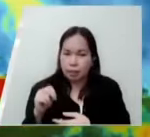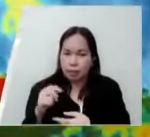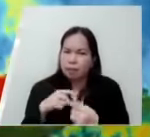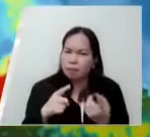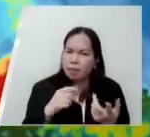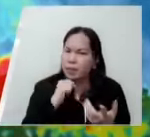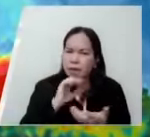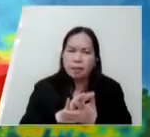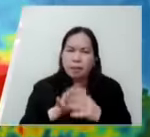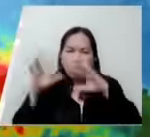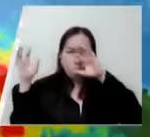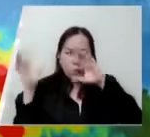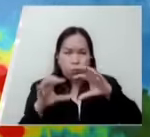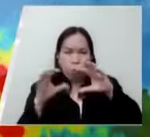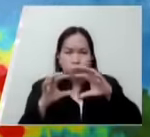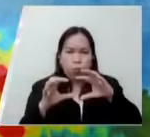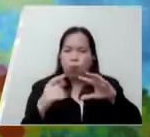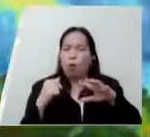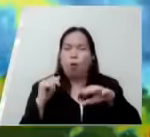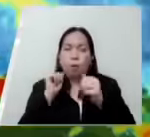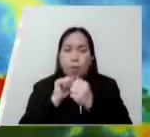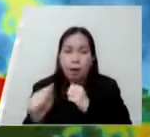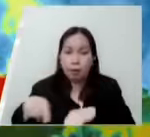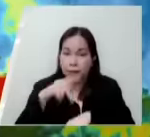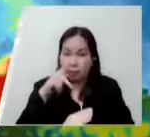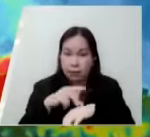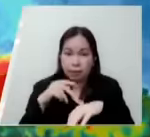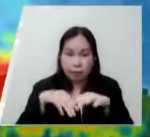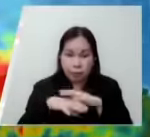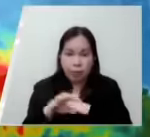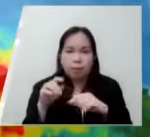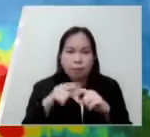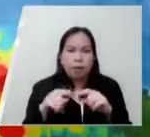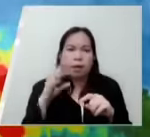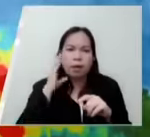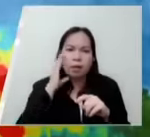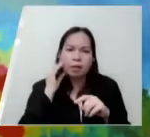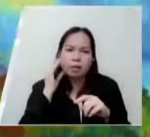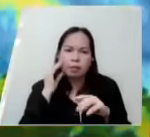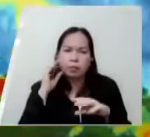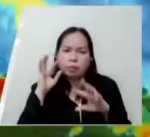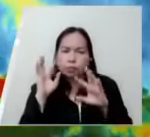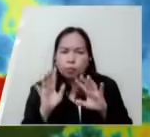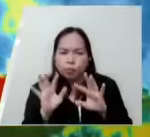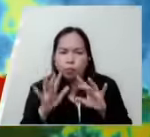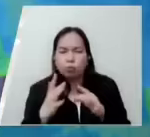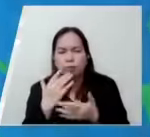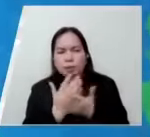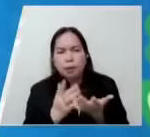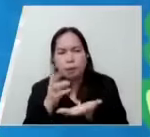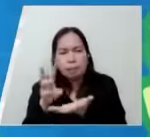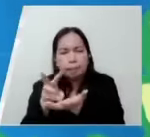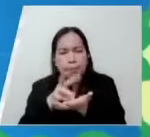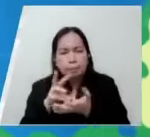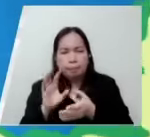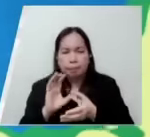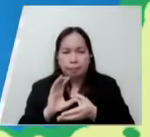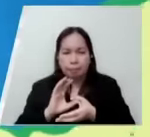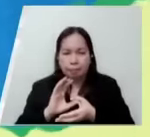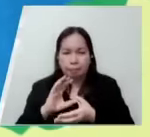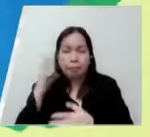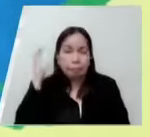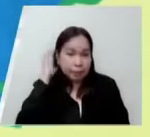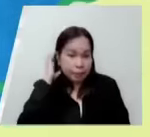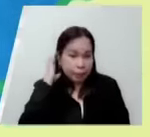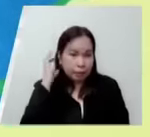inaasahang papasok sa PAR. Pero magpapaulan ang nasabing LPA sa ilang bahagi ng Mindanao. Base sa datos ng Metro Weather, mataas ang